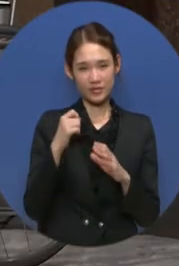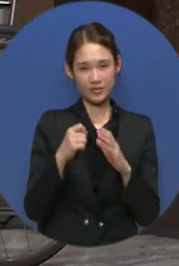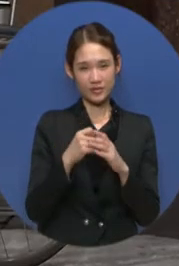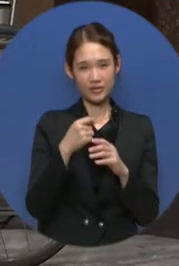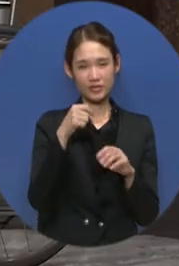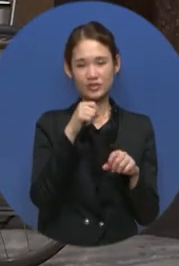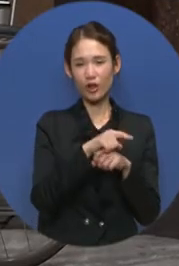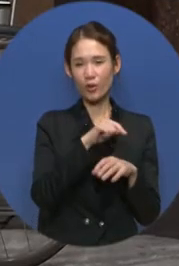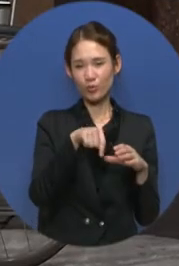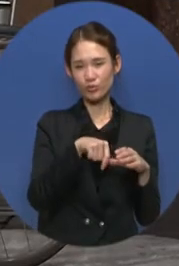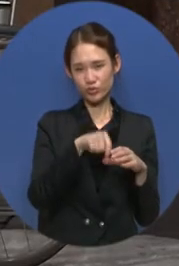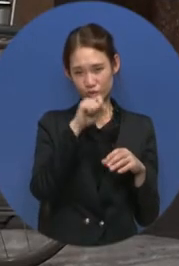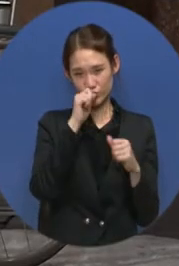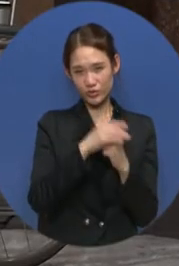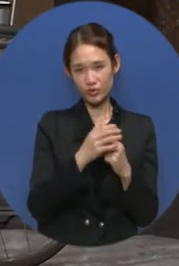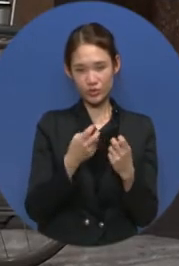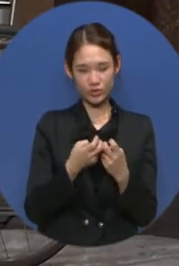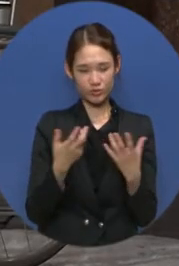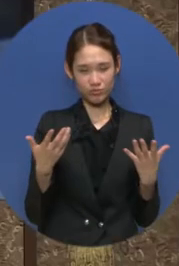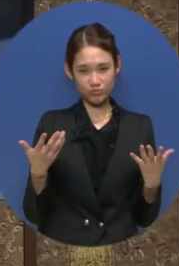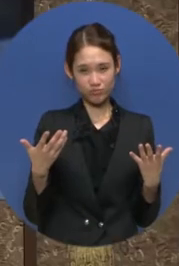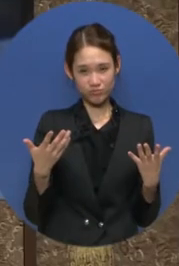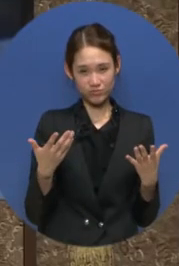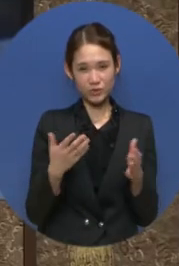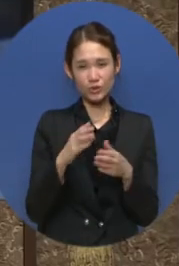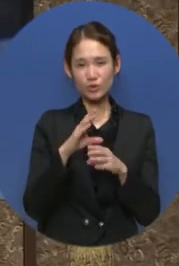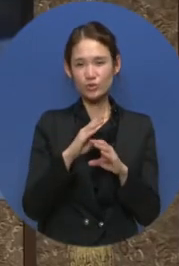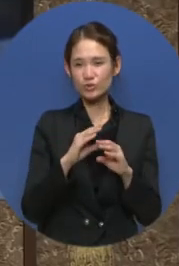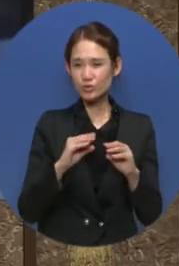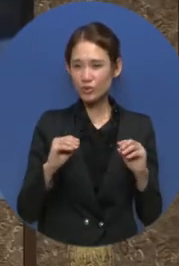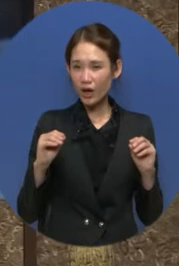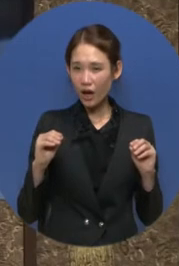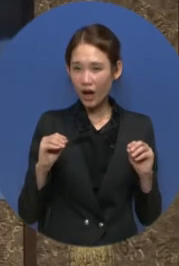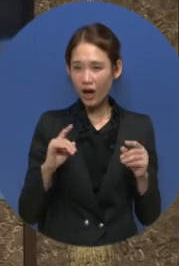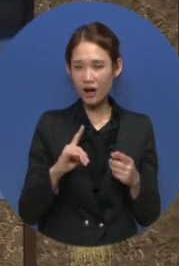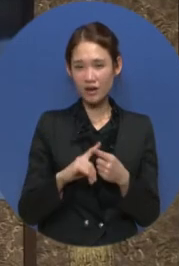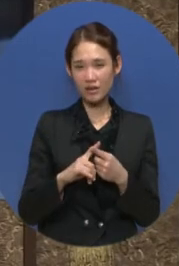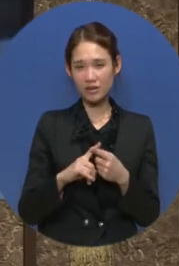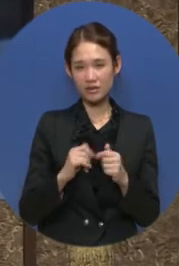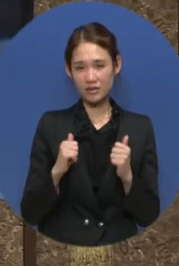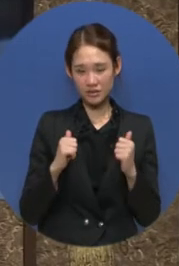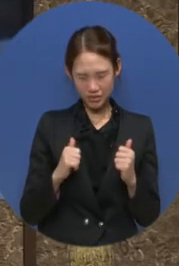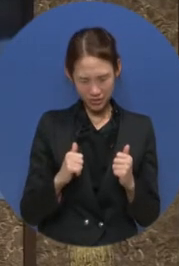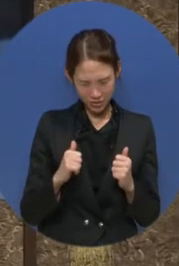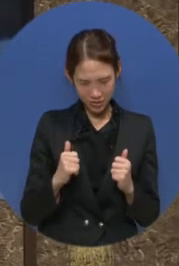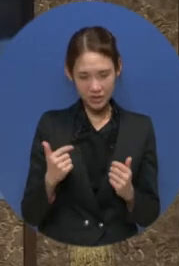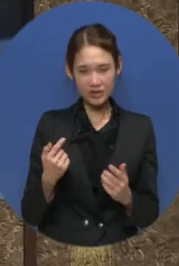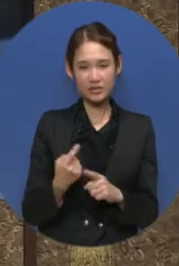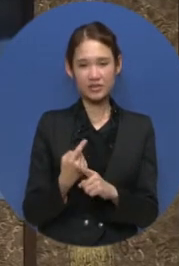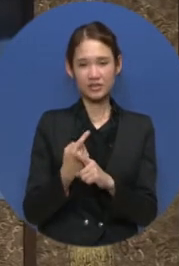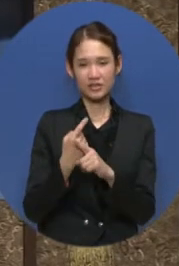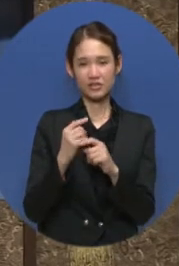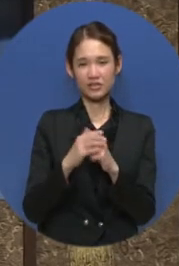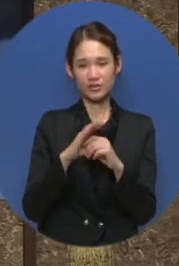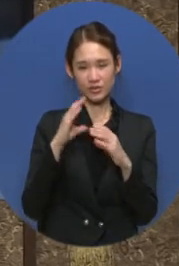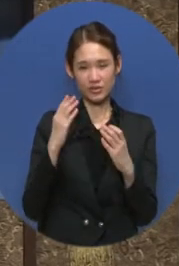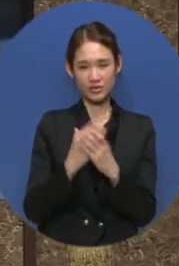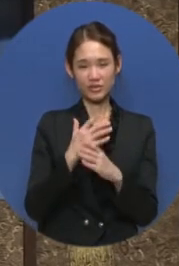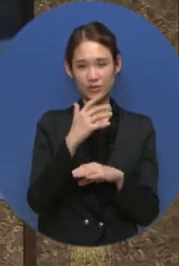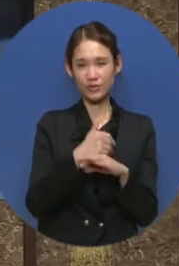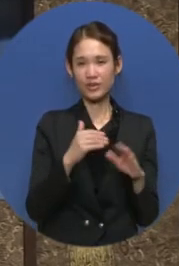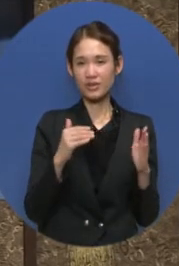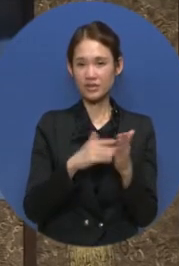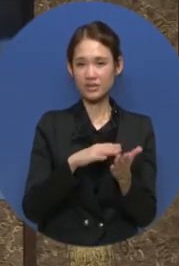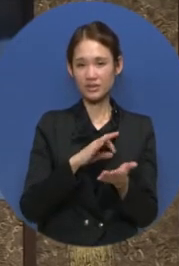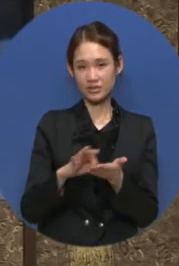수가 없는 거죠. 그죠? 네, 그 부분. 그래서 이제 그 녹는 부분에 대해서는 저희가 열심히 개선해가지고 지금은 완전히